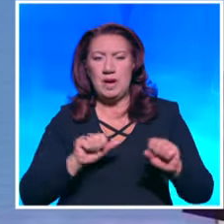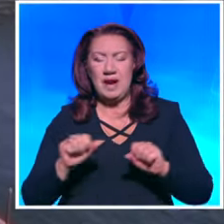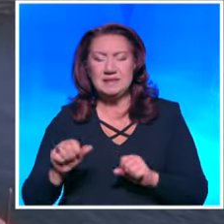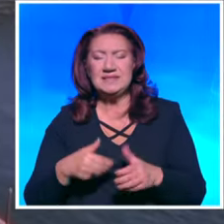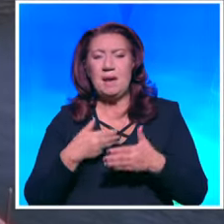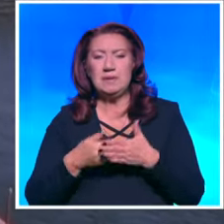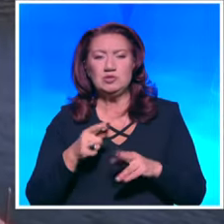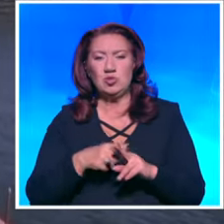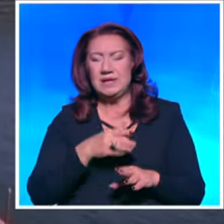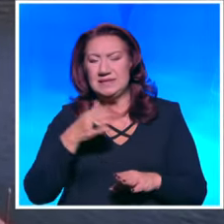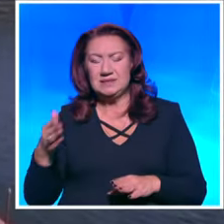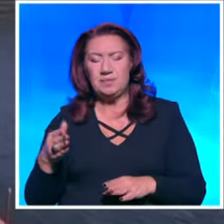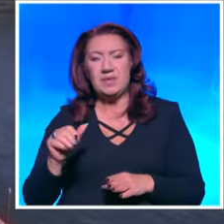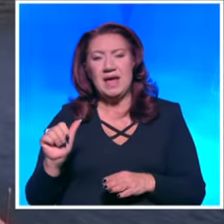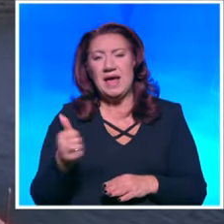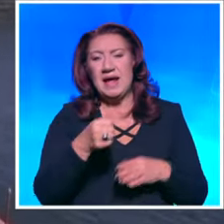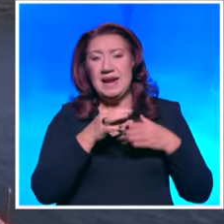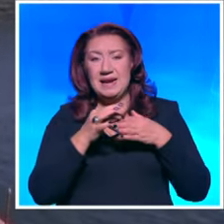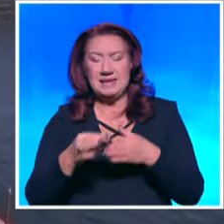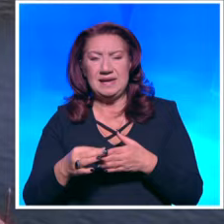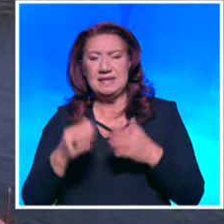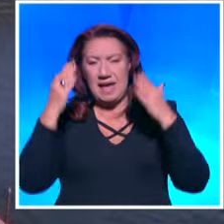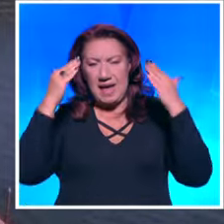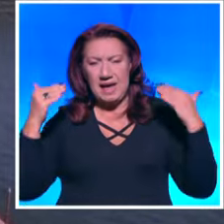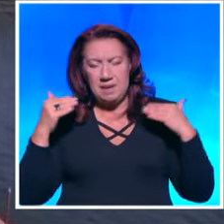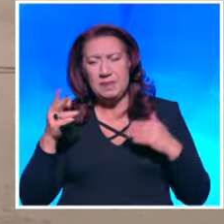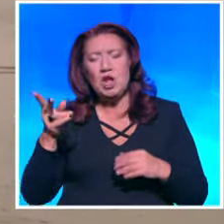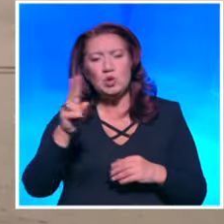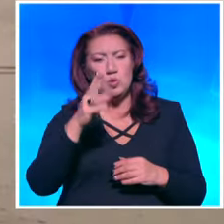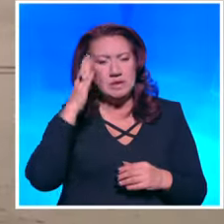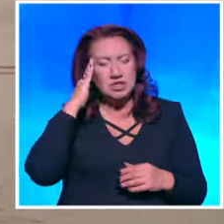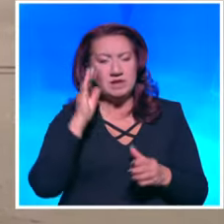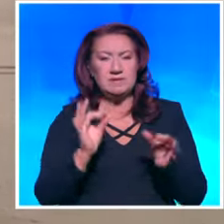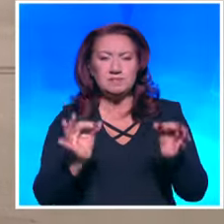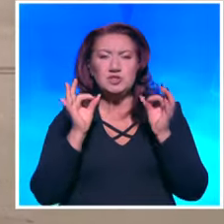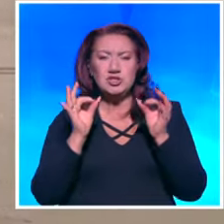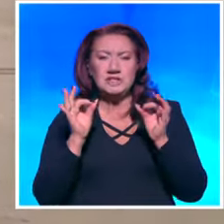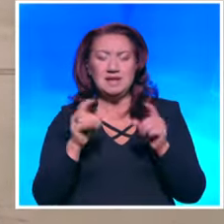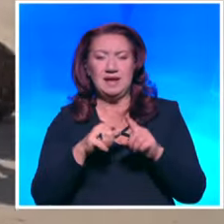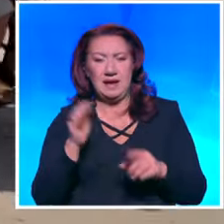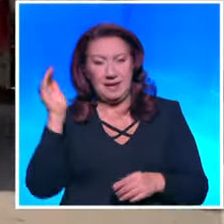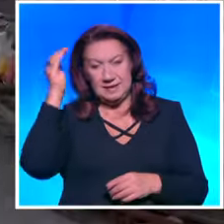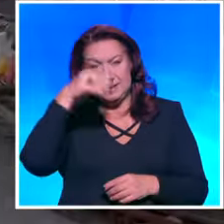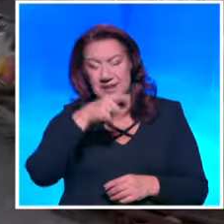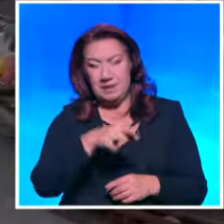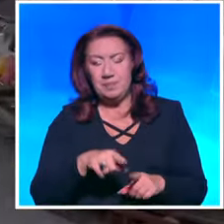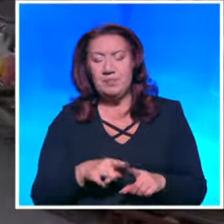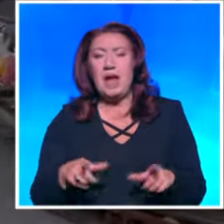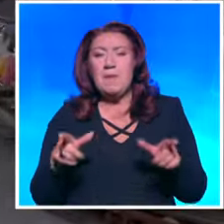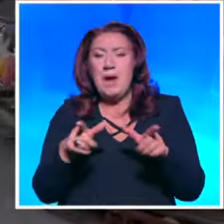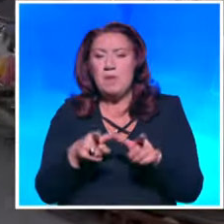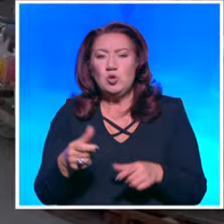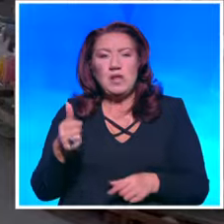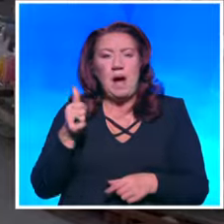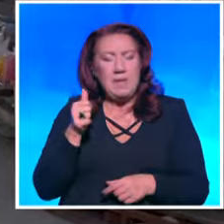на египет и държави от персийския залив честитиха триумфа на тръмп президентът на палестинската автономия махмуд абас